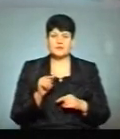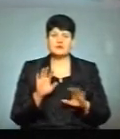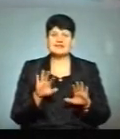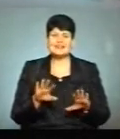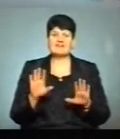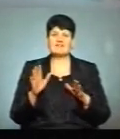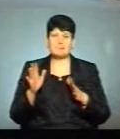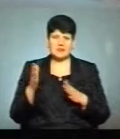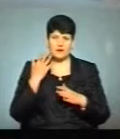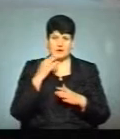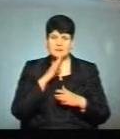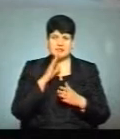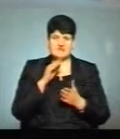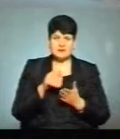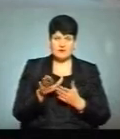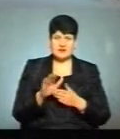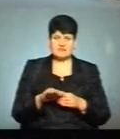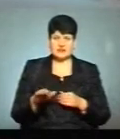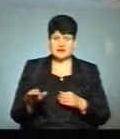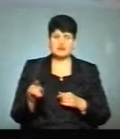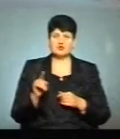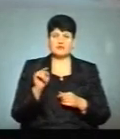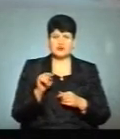коли матері відмовляються від дітей, щоб вони,